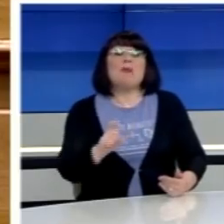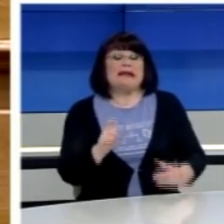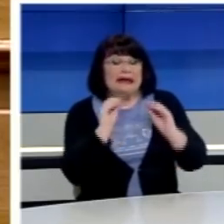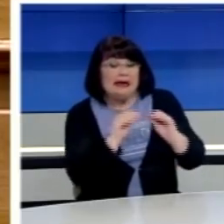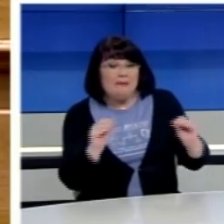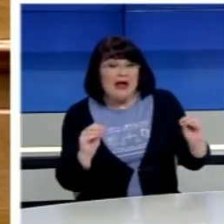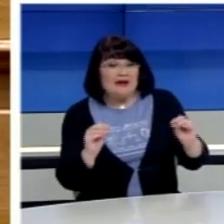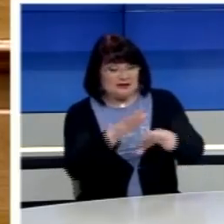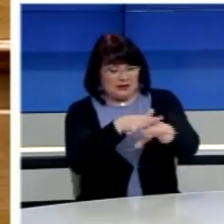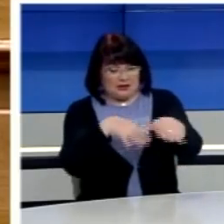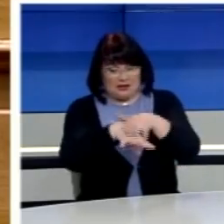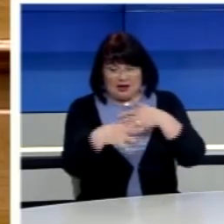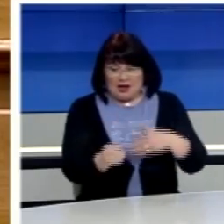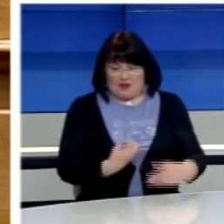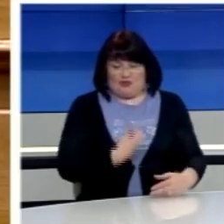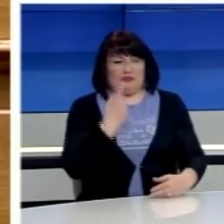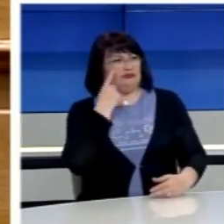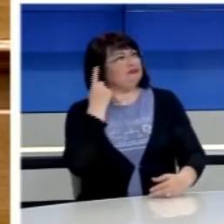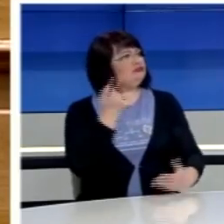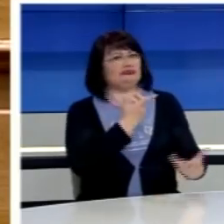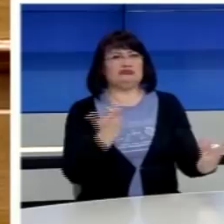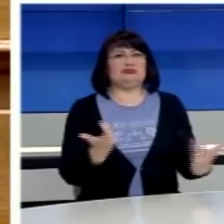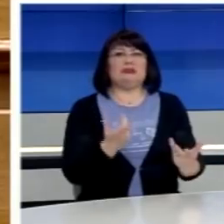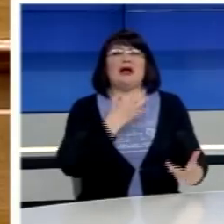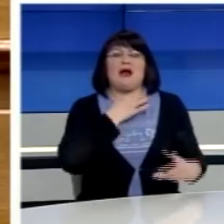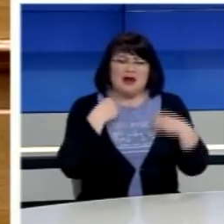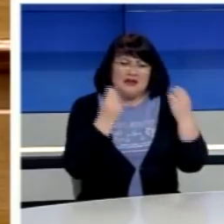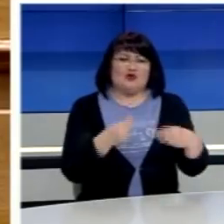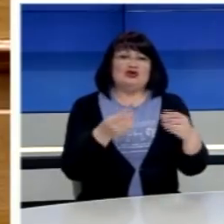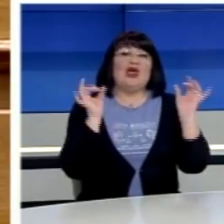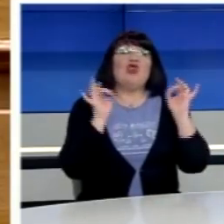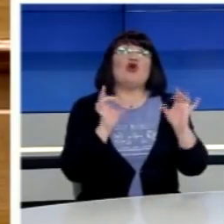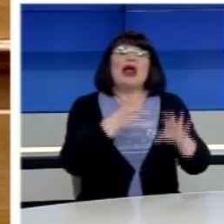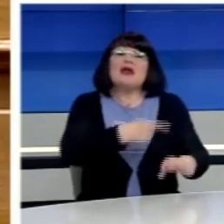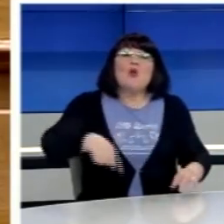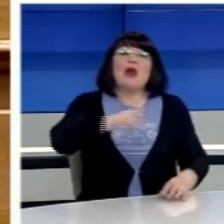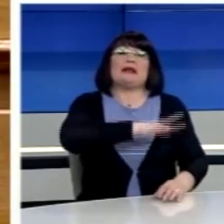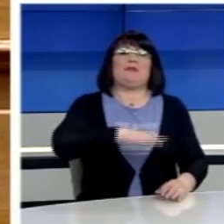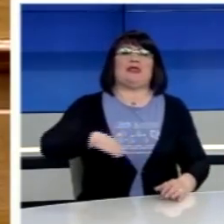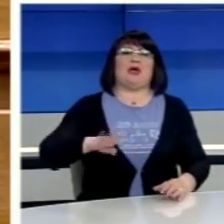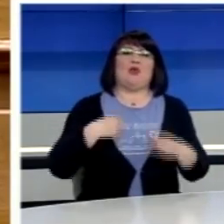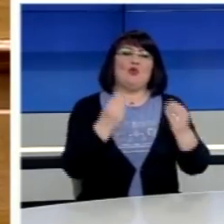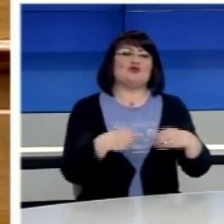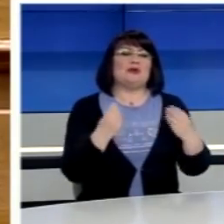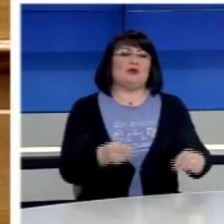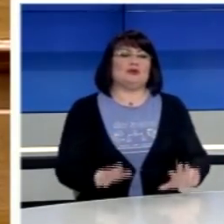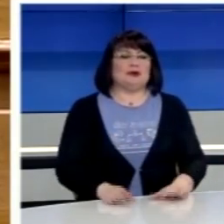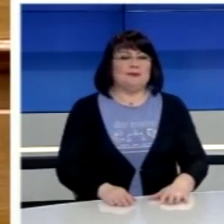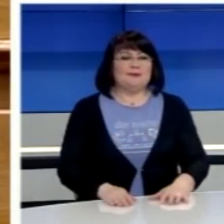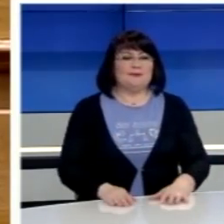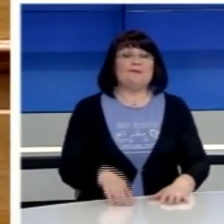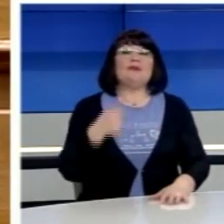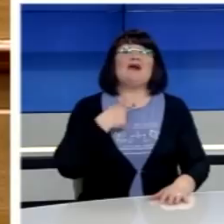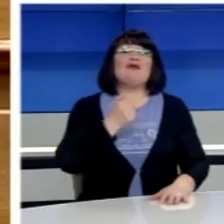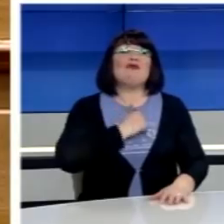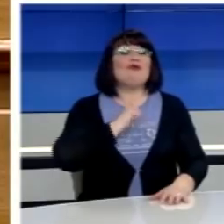δεν έχουν χέρια, δεν έχουν άλλες αισθήσεις. Και δώστε ό,τι είναι αναγκαίο δωρεάν και για όλους. Γιατί πολύ φοβόμαστε ότι